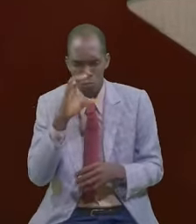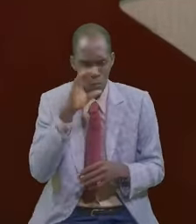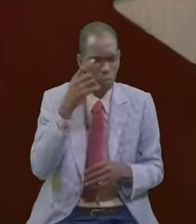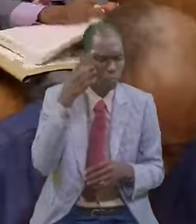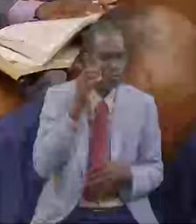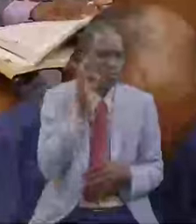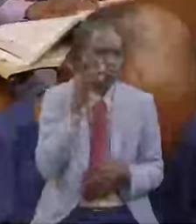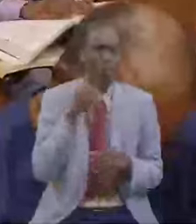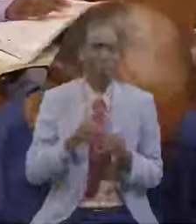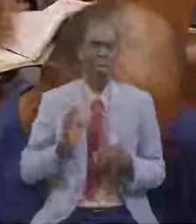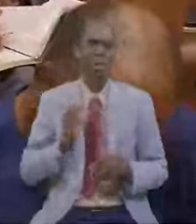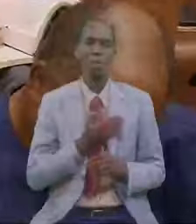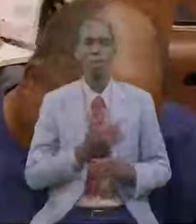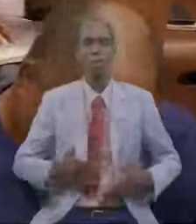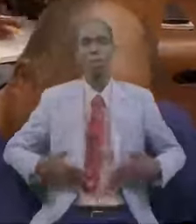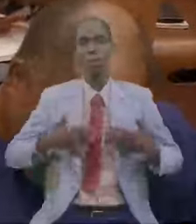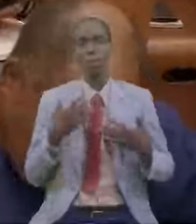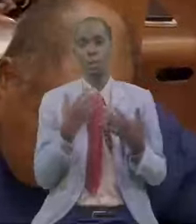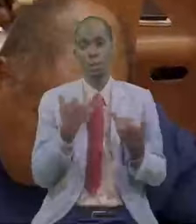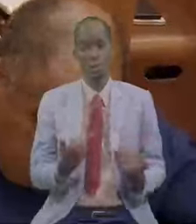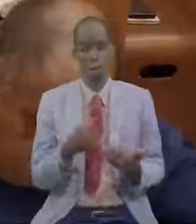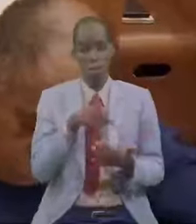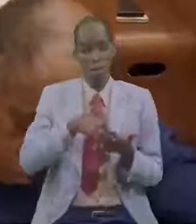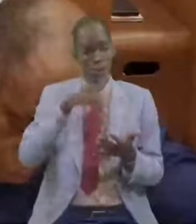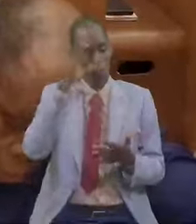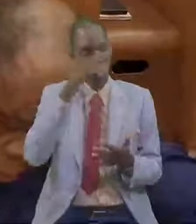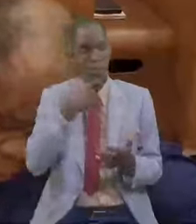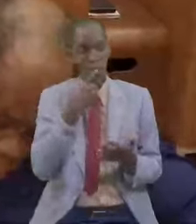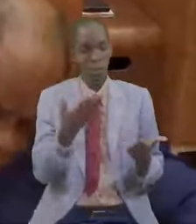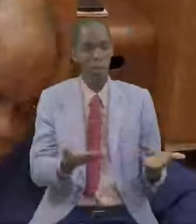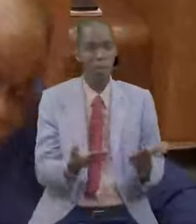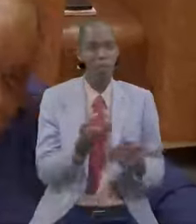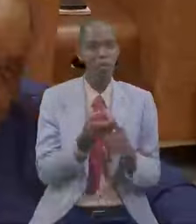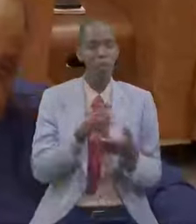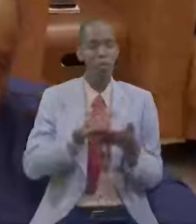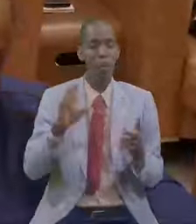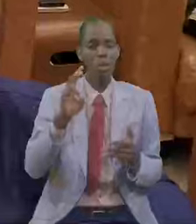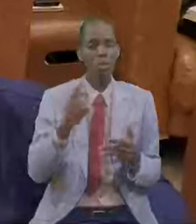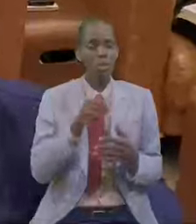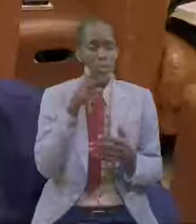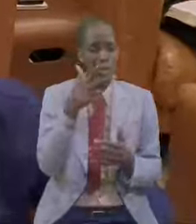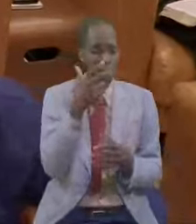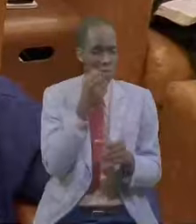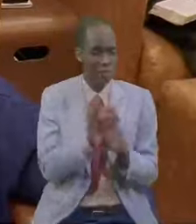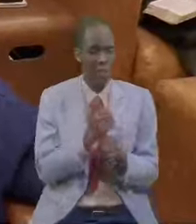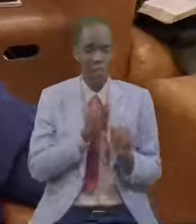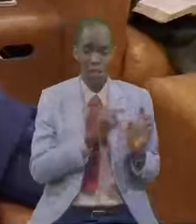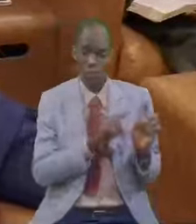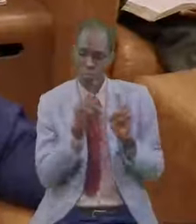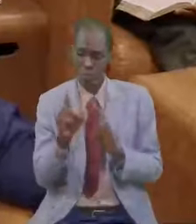du fruit dans notre vie. Et c'est dit que, voilà 3 ans que je viens chercher du fruit à ce figuier,